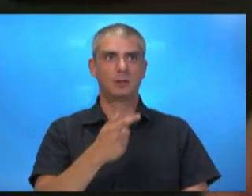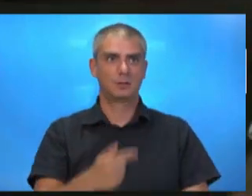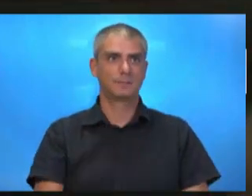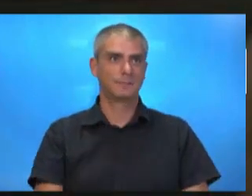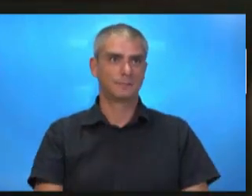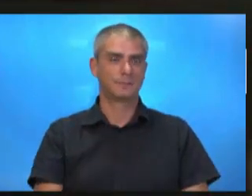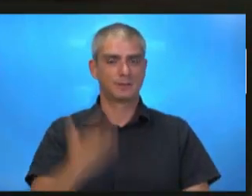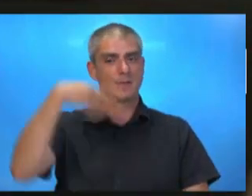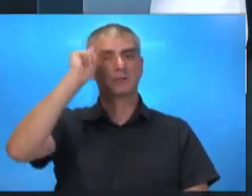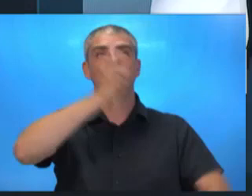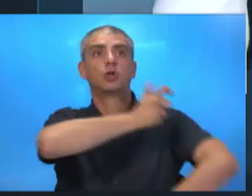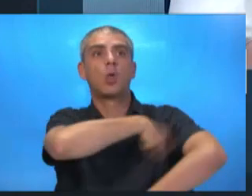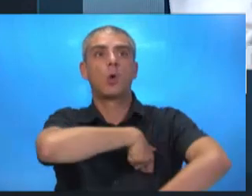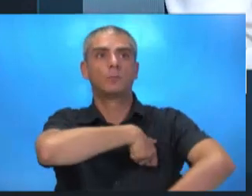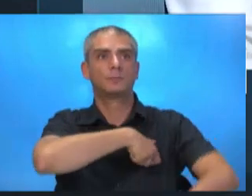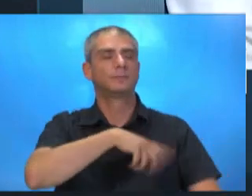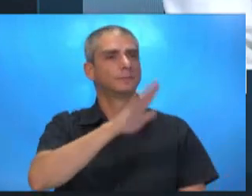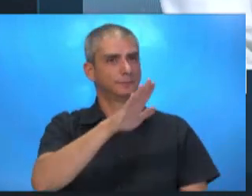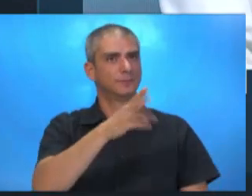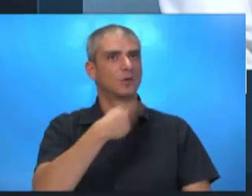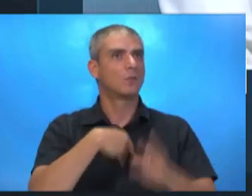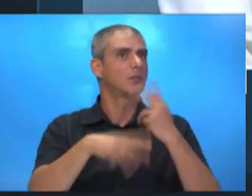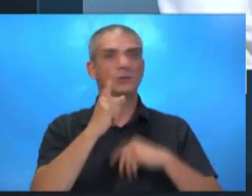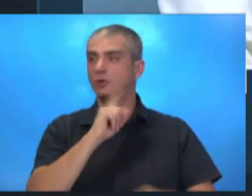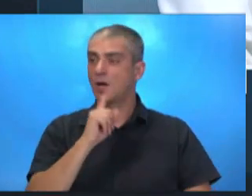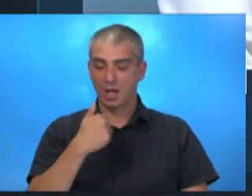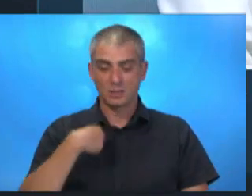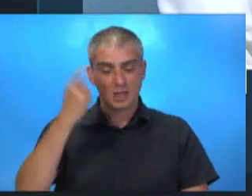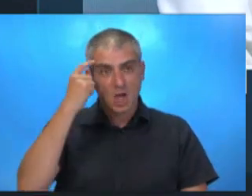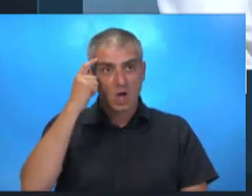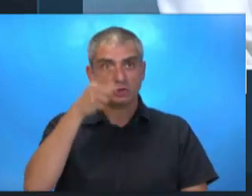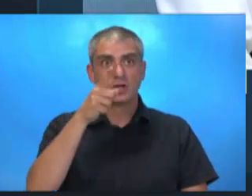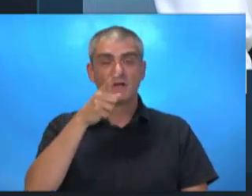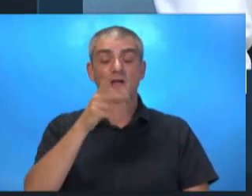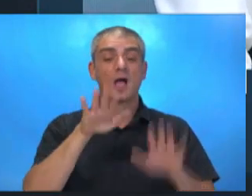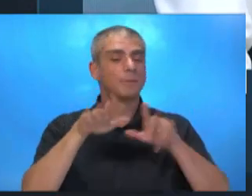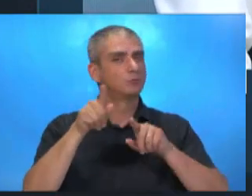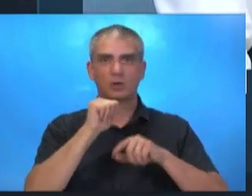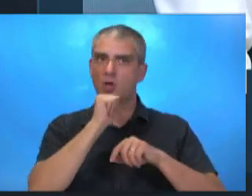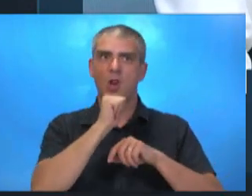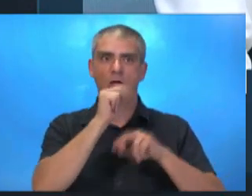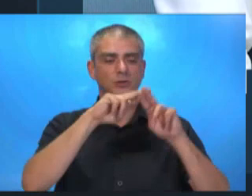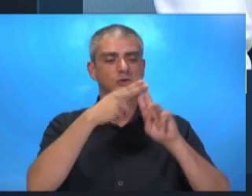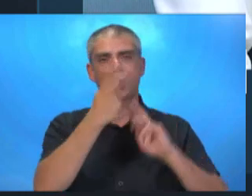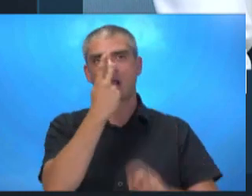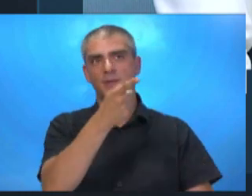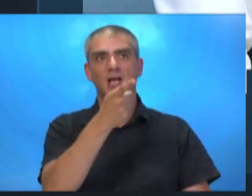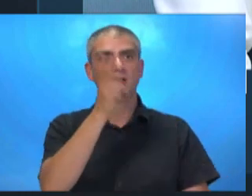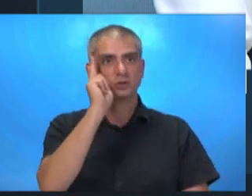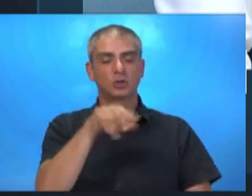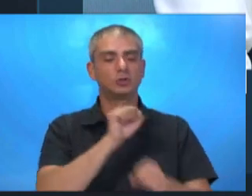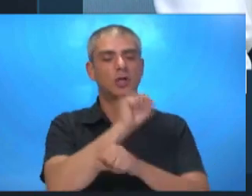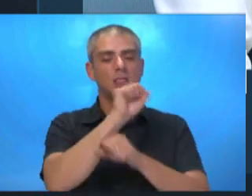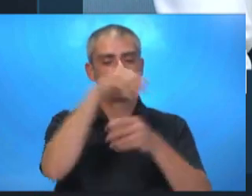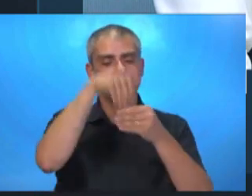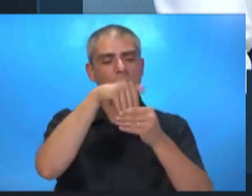בהצבעת האום. אוקיי, okay, בוא ברשותך נחזור באמת. לא, אני חושב שהממשלה הזו לא רוצה שהעולם יראה שיש התנגדות מבפנים,